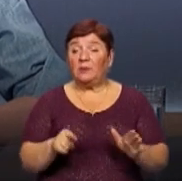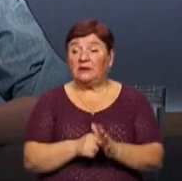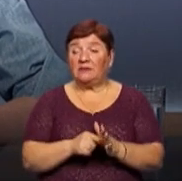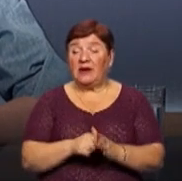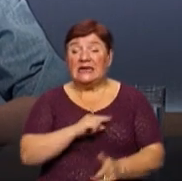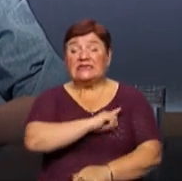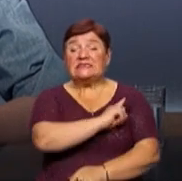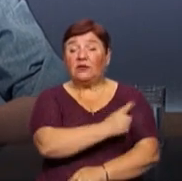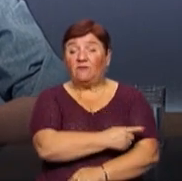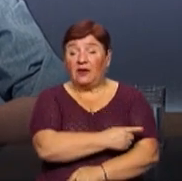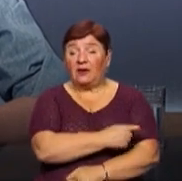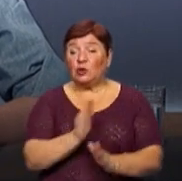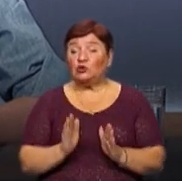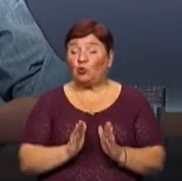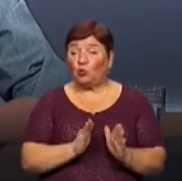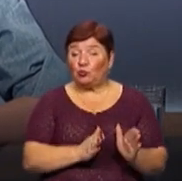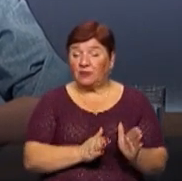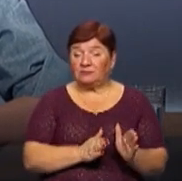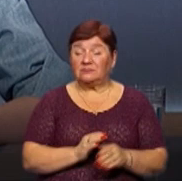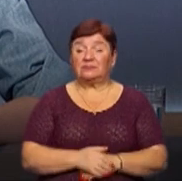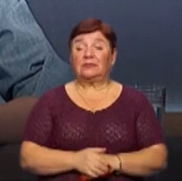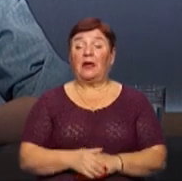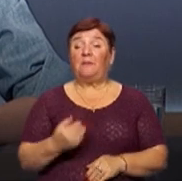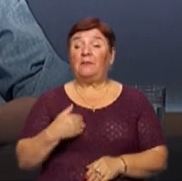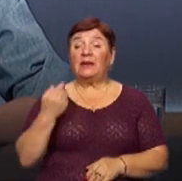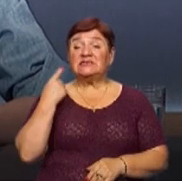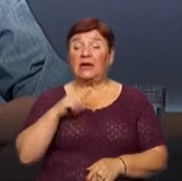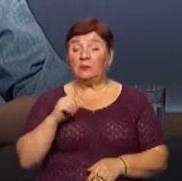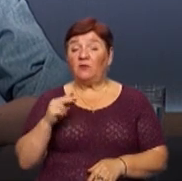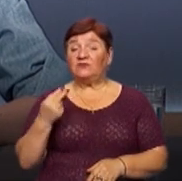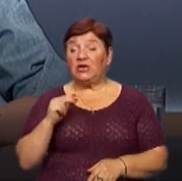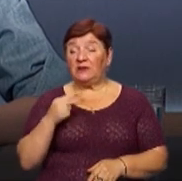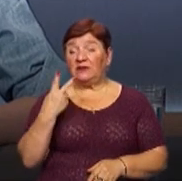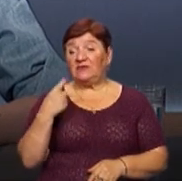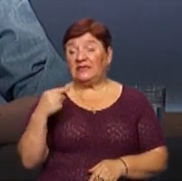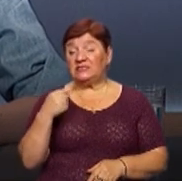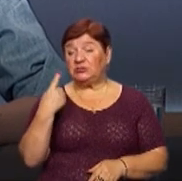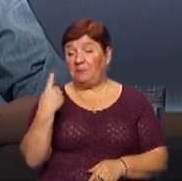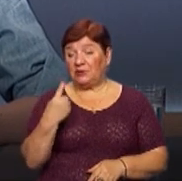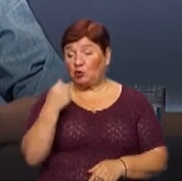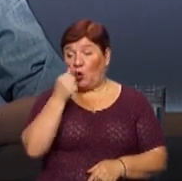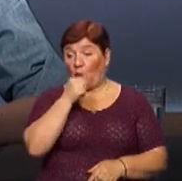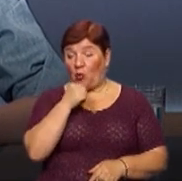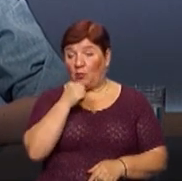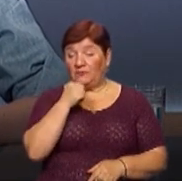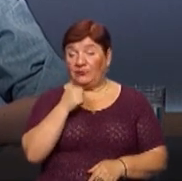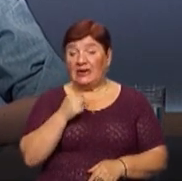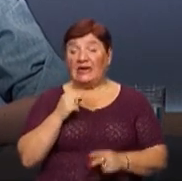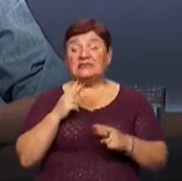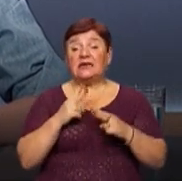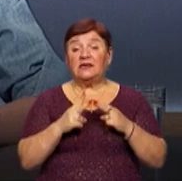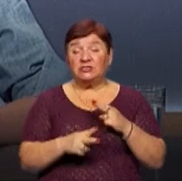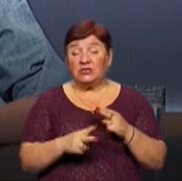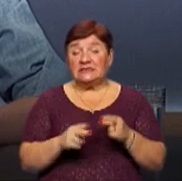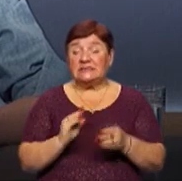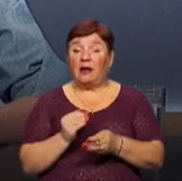пенсіонери силових структур. Так, знаємо, що в червні 2001 року, якщо я не помиляюся,